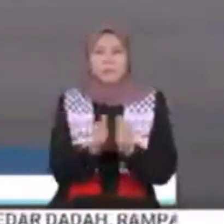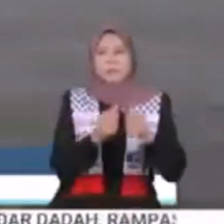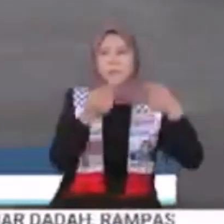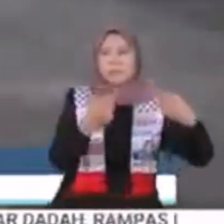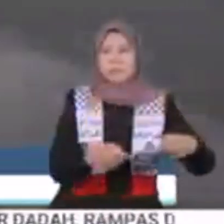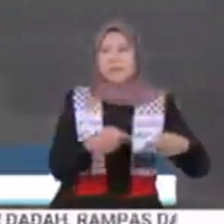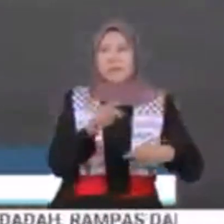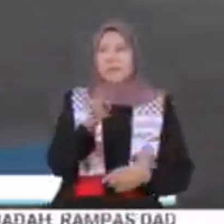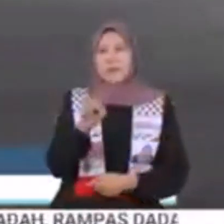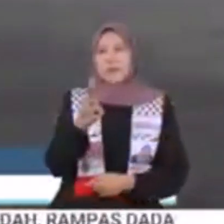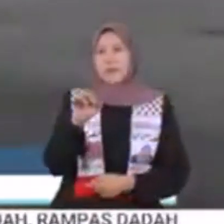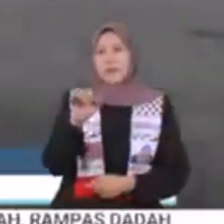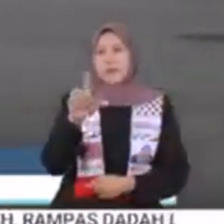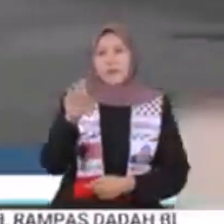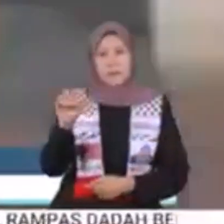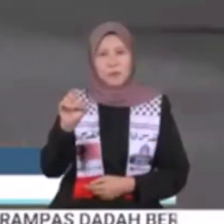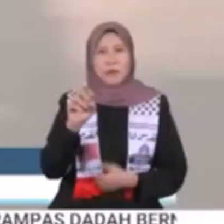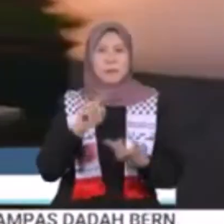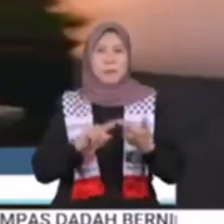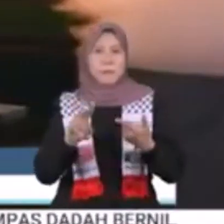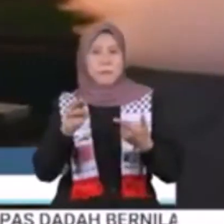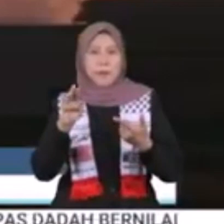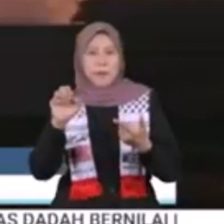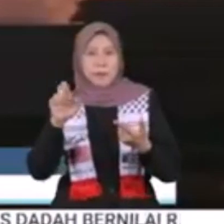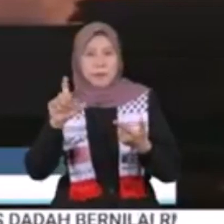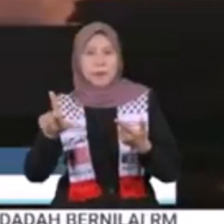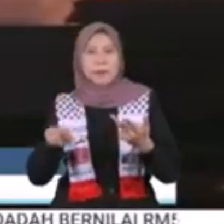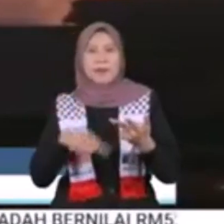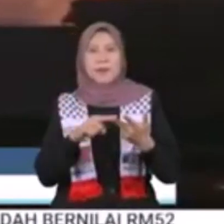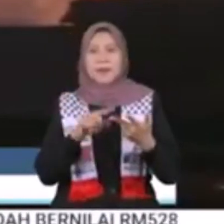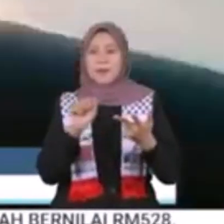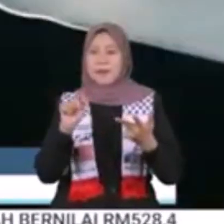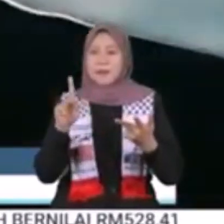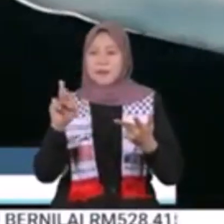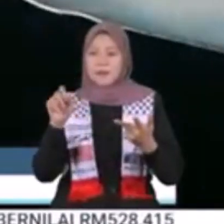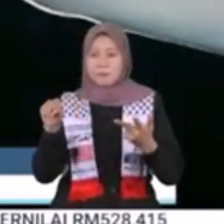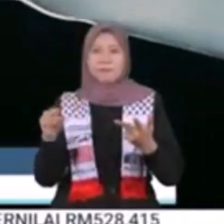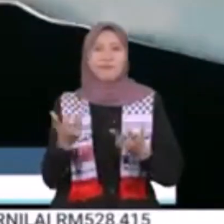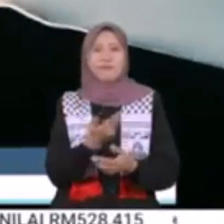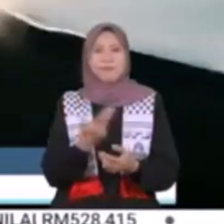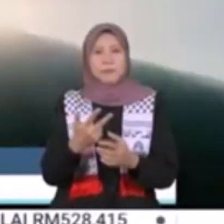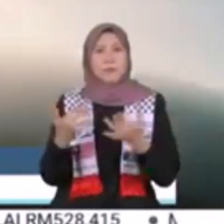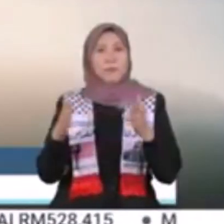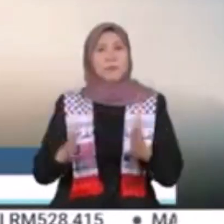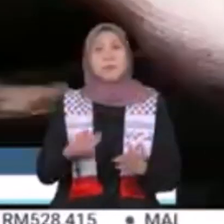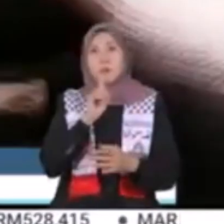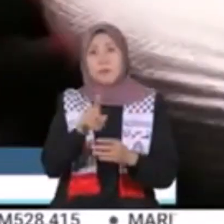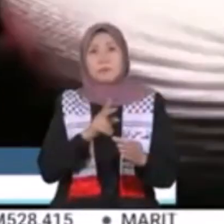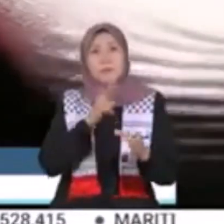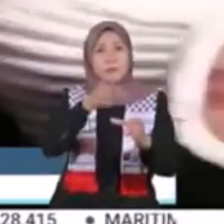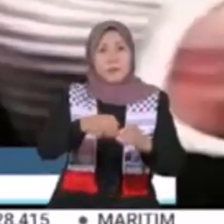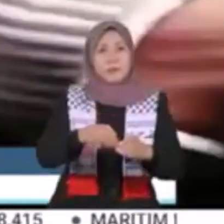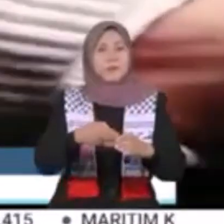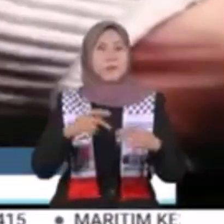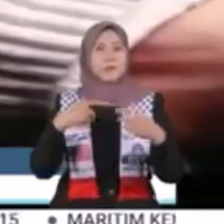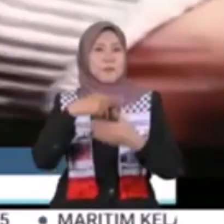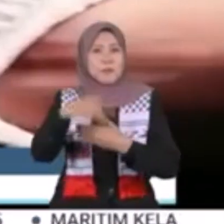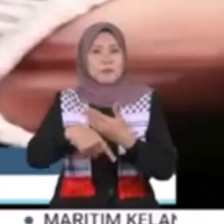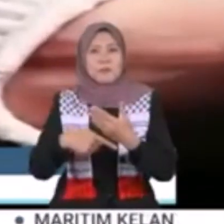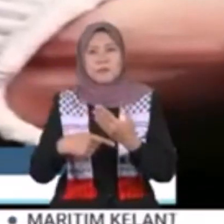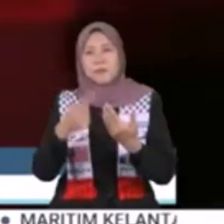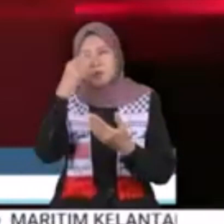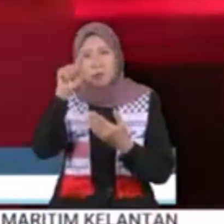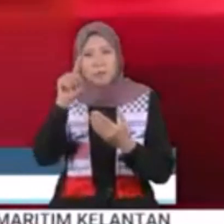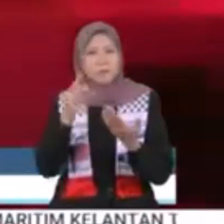bersama Nurilo Tutkasinov, Manuel Ott dan Akram Mahinan. Beliau berkata kehadiran Pilz selama satu musim di Darul Iman adalah bagi